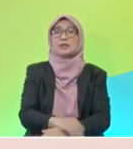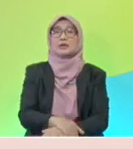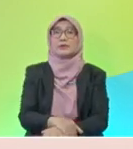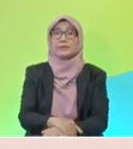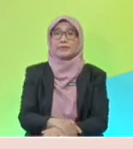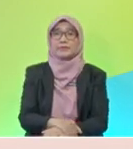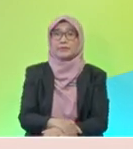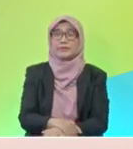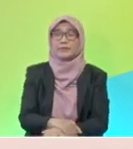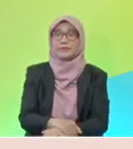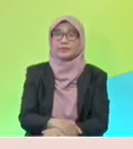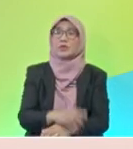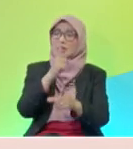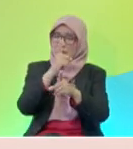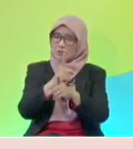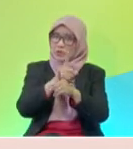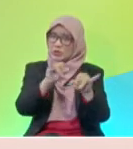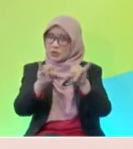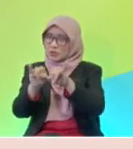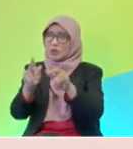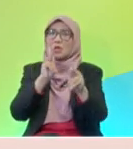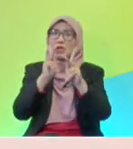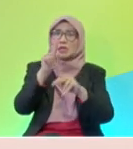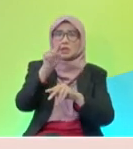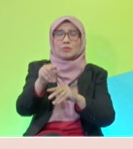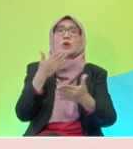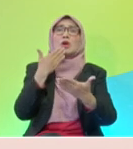ramai betul juga kata kamu